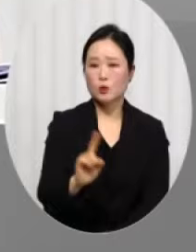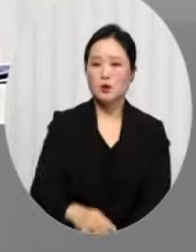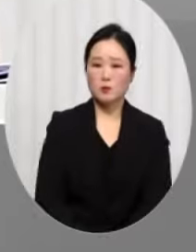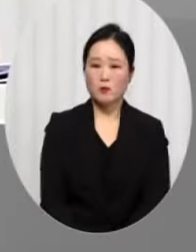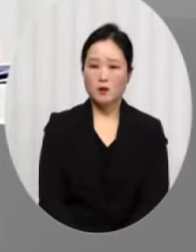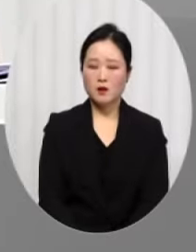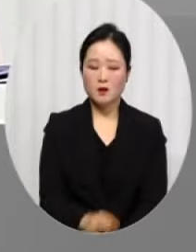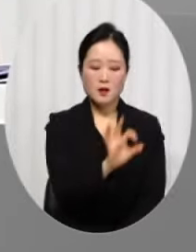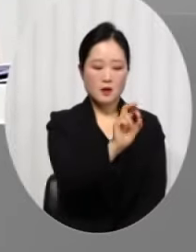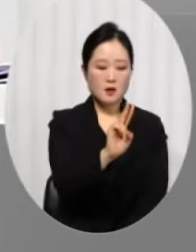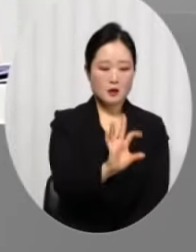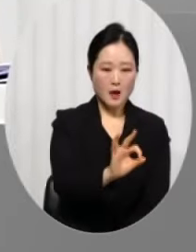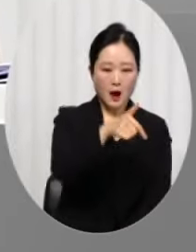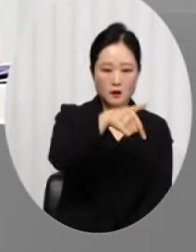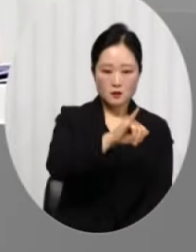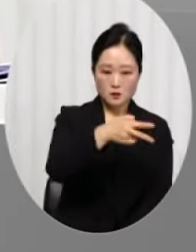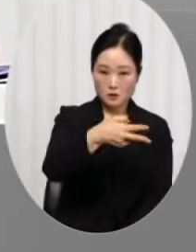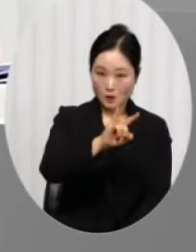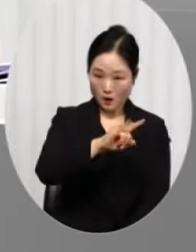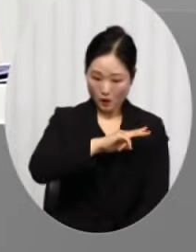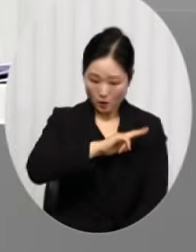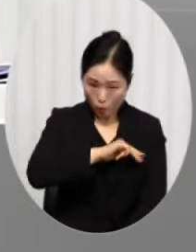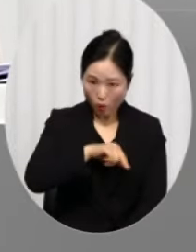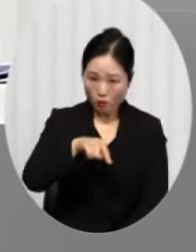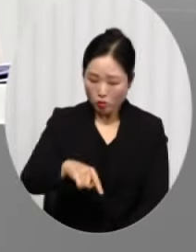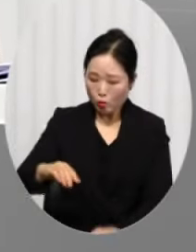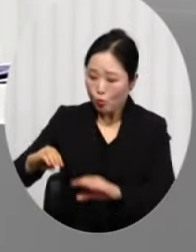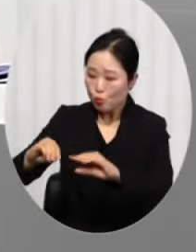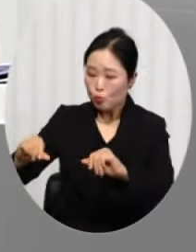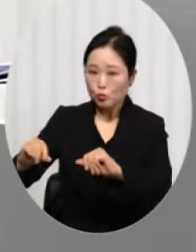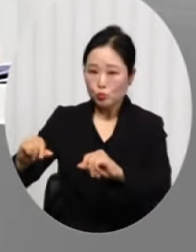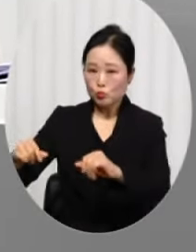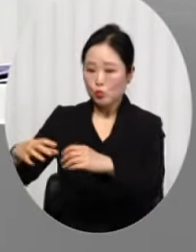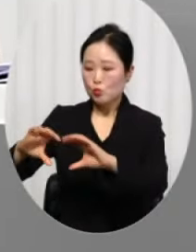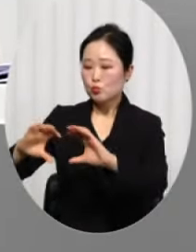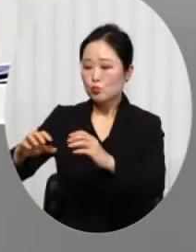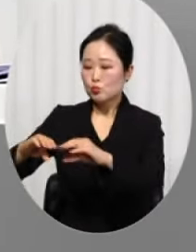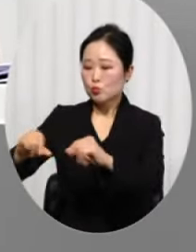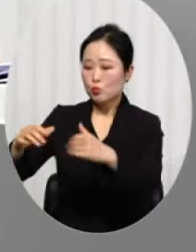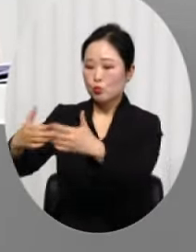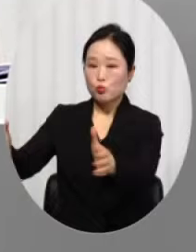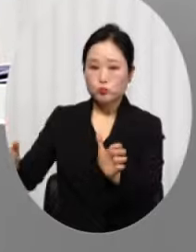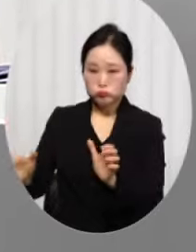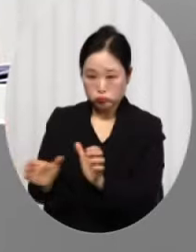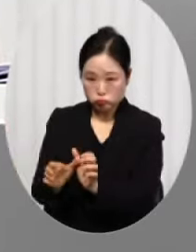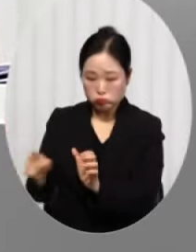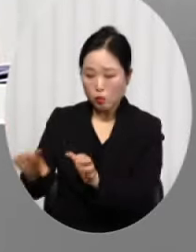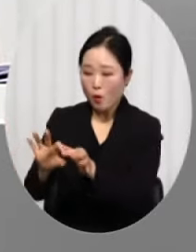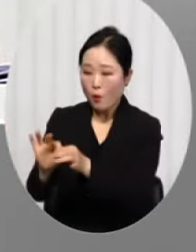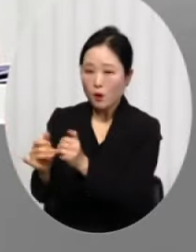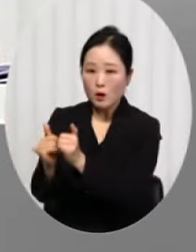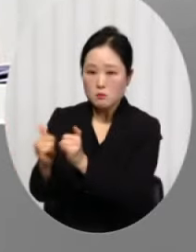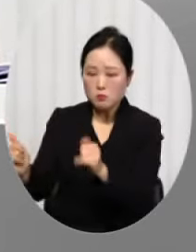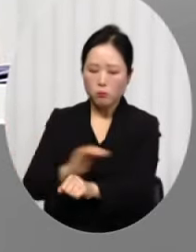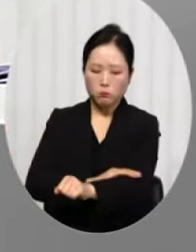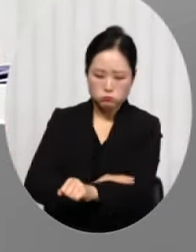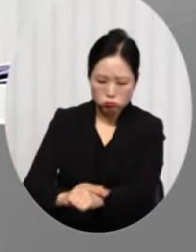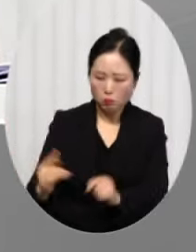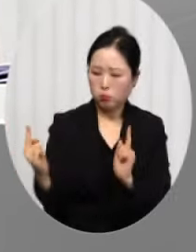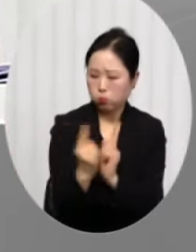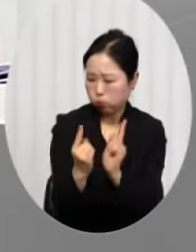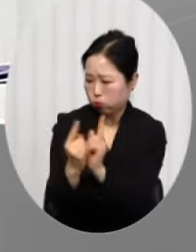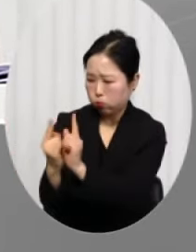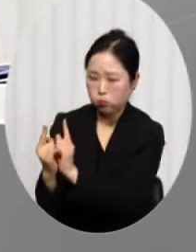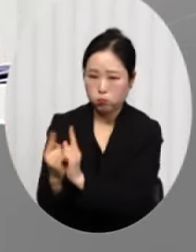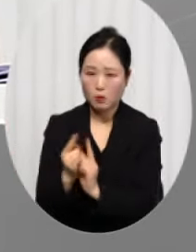만나고 차관도 만났는데, 아니, 윤석열 정부 들어와서 윤건영 후보는 추경호 부총리, 그